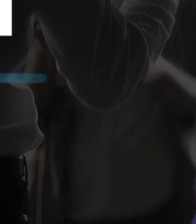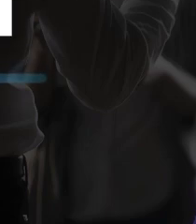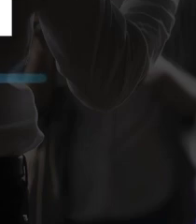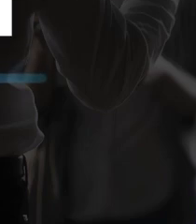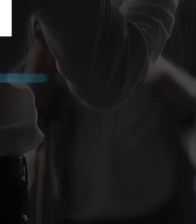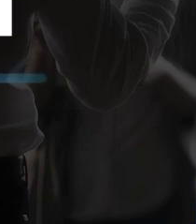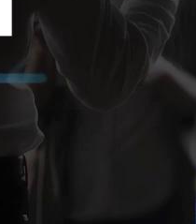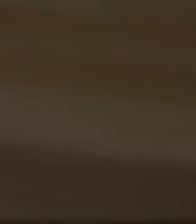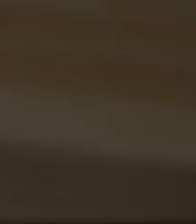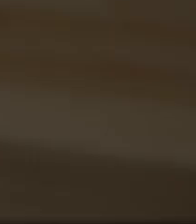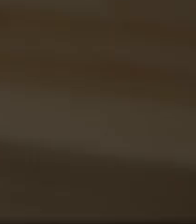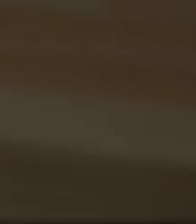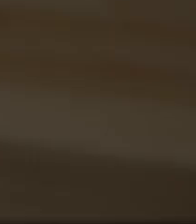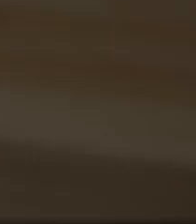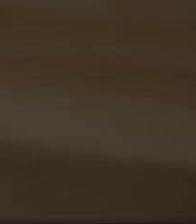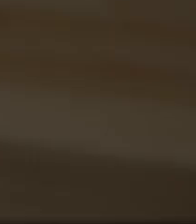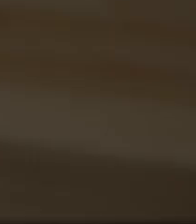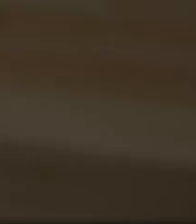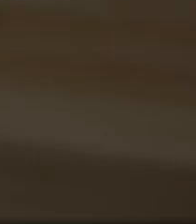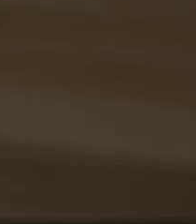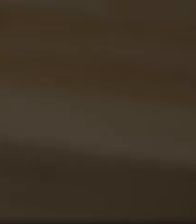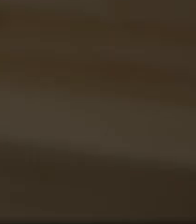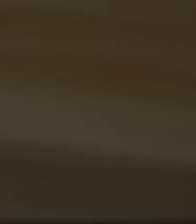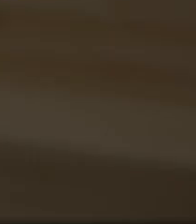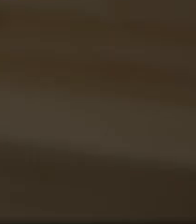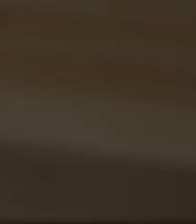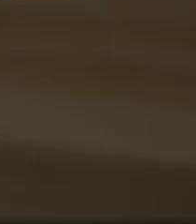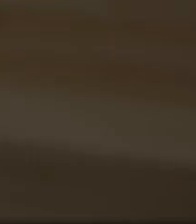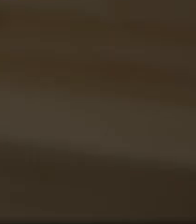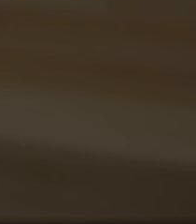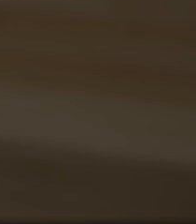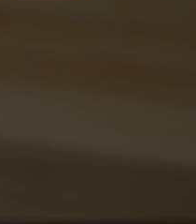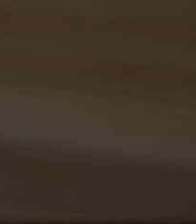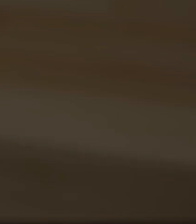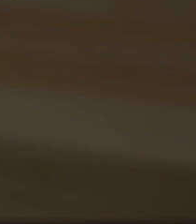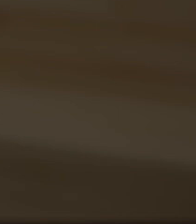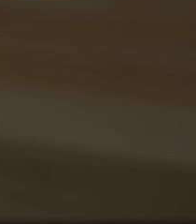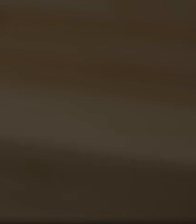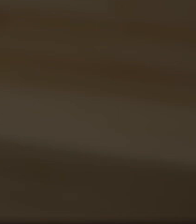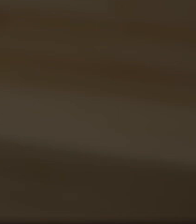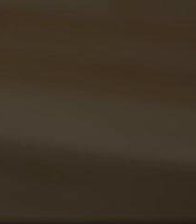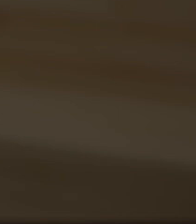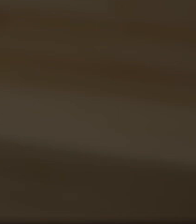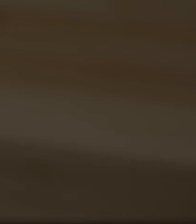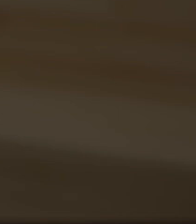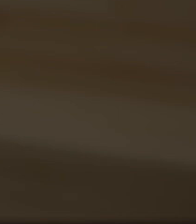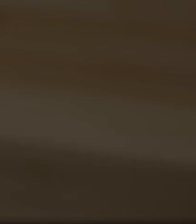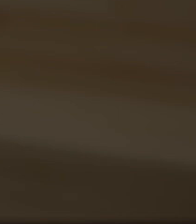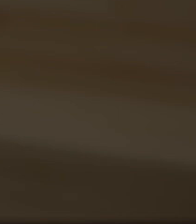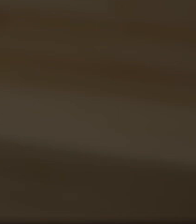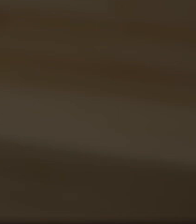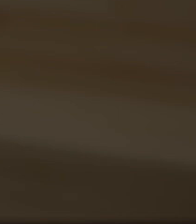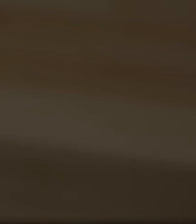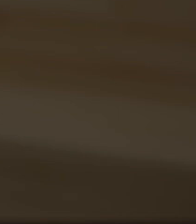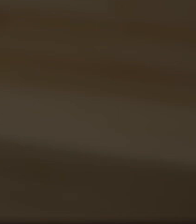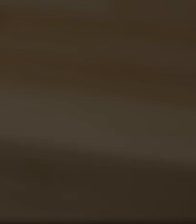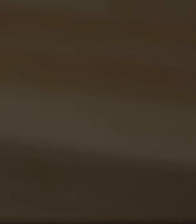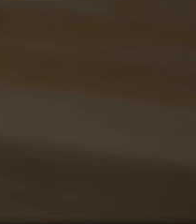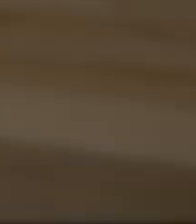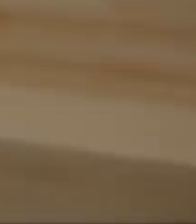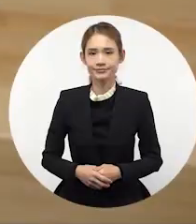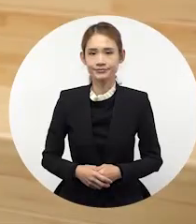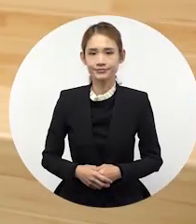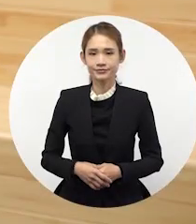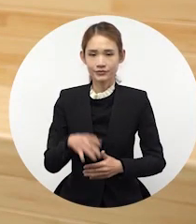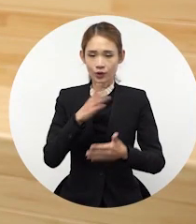당신에게 바라봅니다. 첫 번째 질문. 공무원이라고 하면 어떤 생각, 단어, 감정이